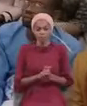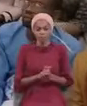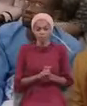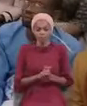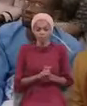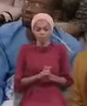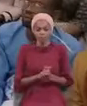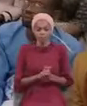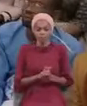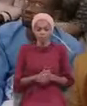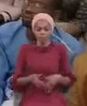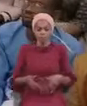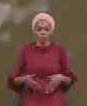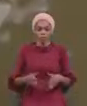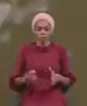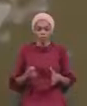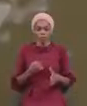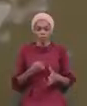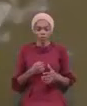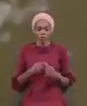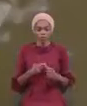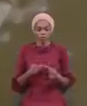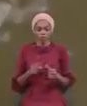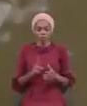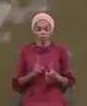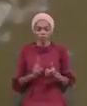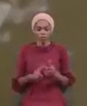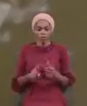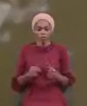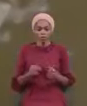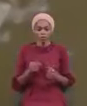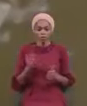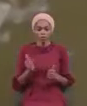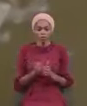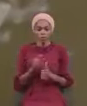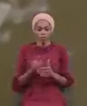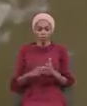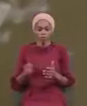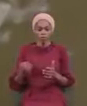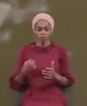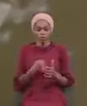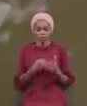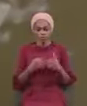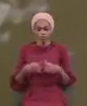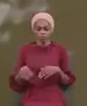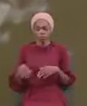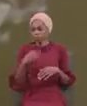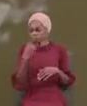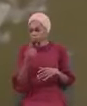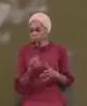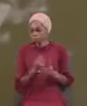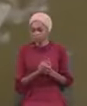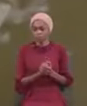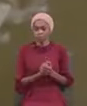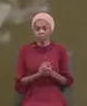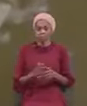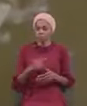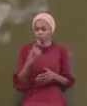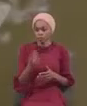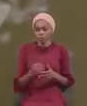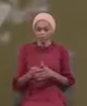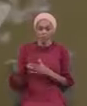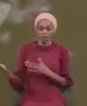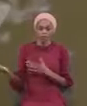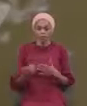avons dit je dis ceci comme ce verset apporté à la maison du Trésor